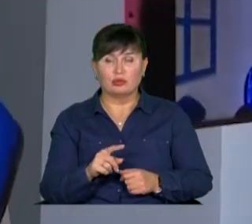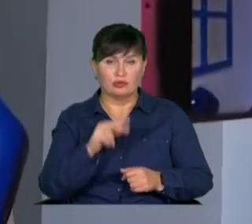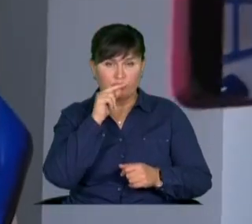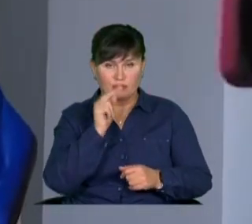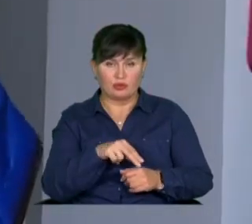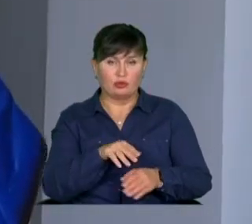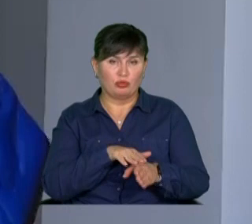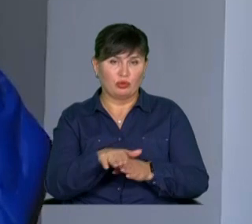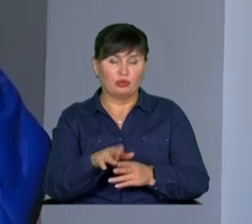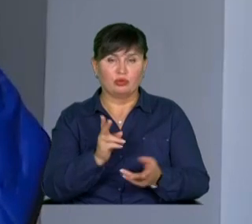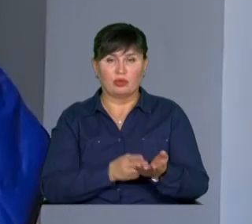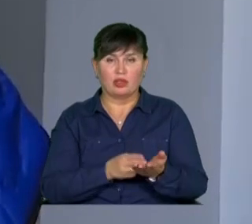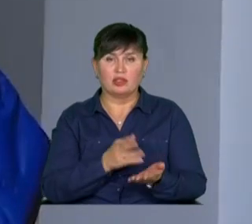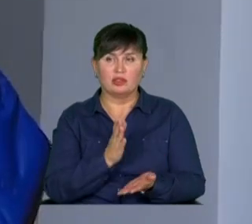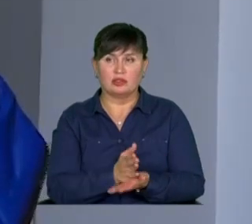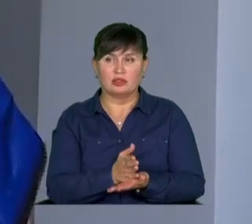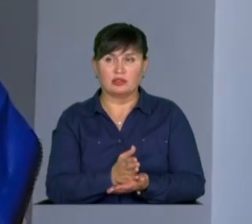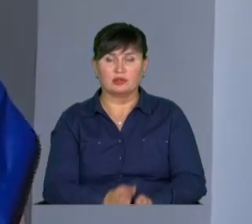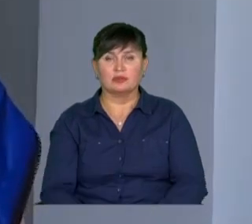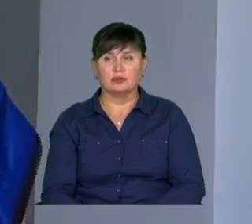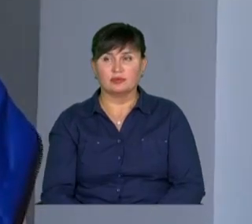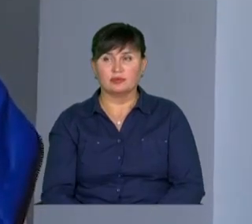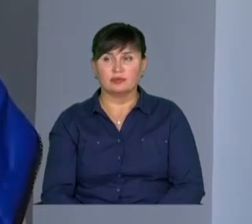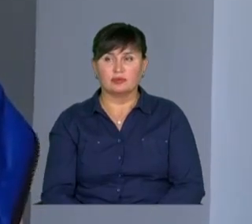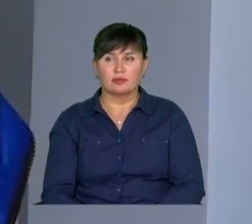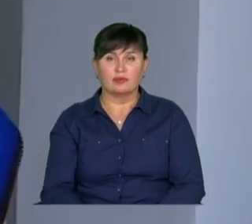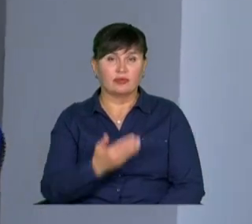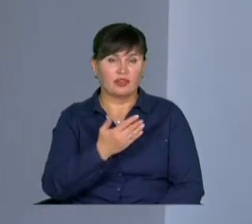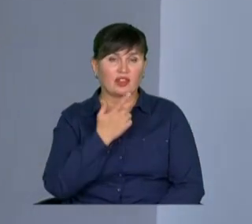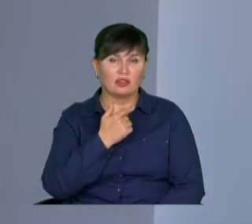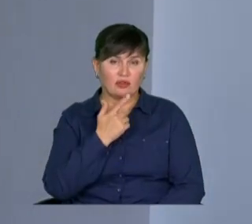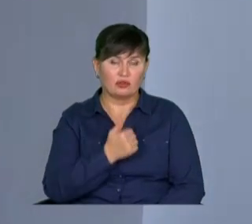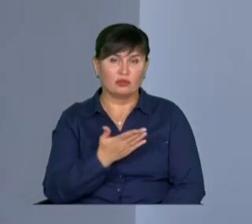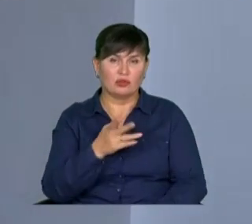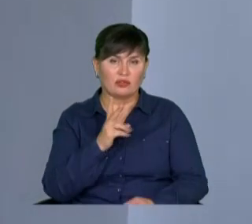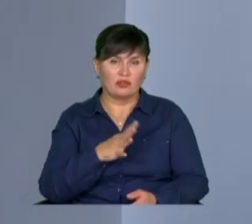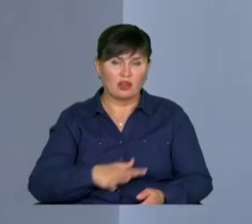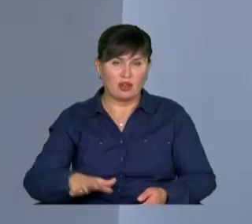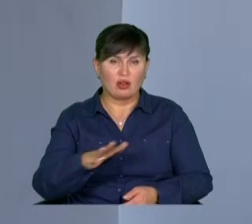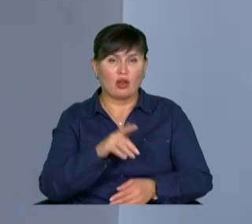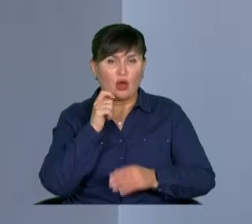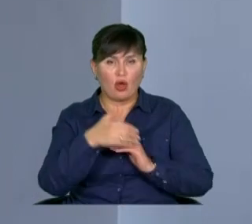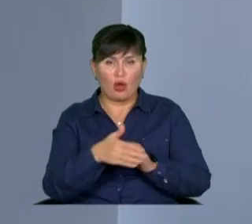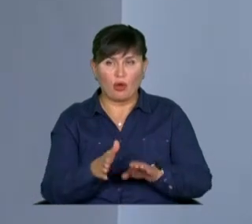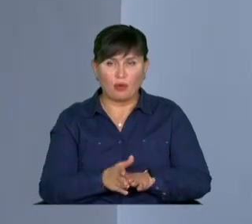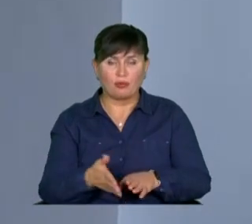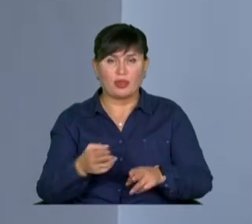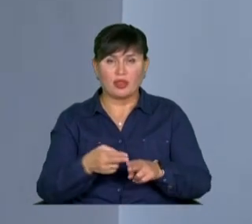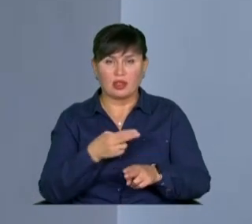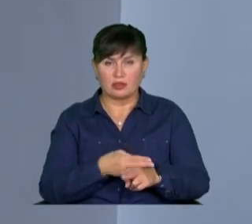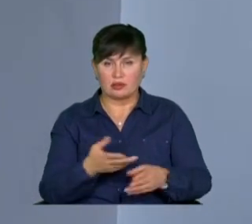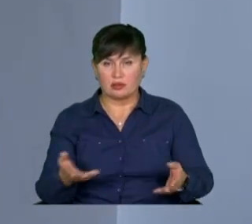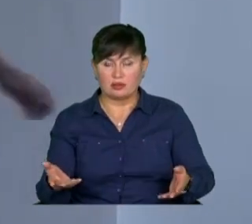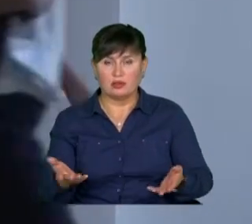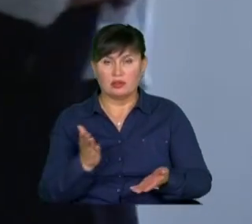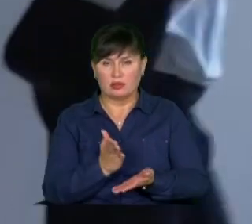полностью доказана. София опознала его. Его кровь найдена в квартире, на его обуви, на его носках. Это о чем-то